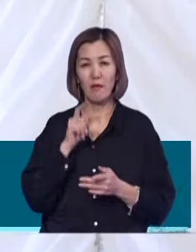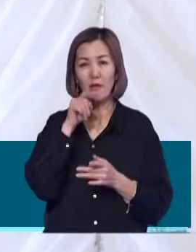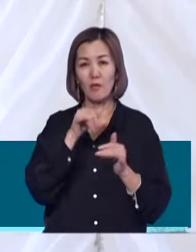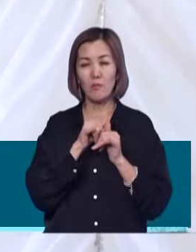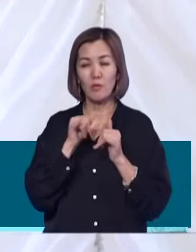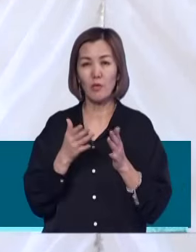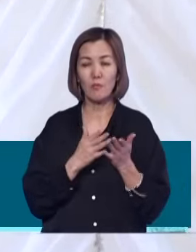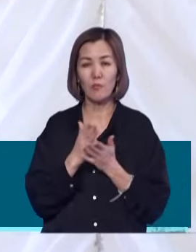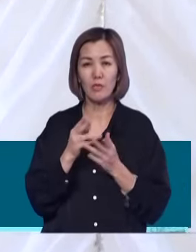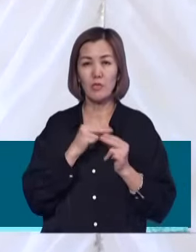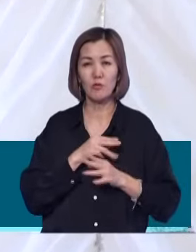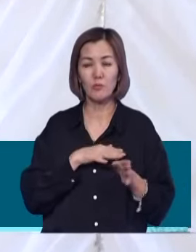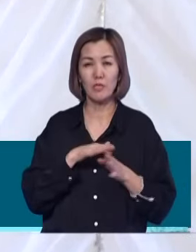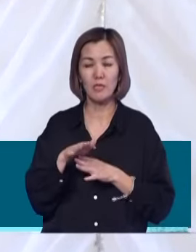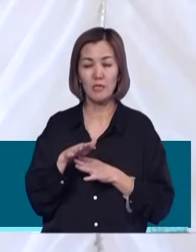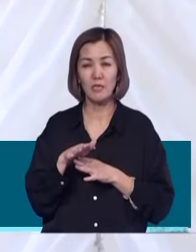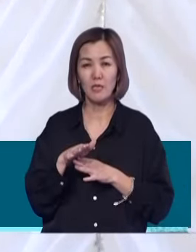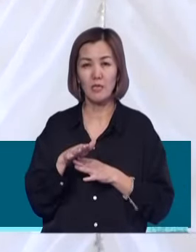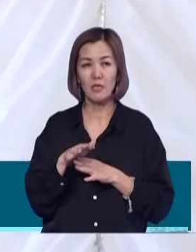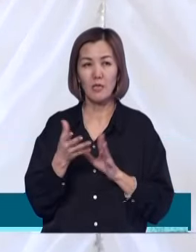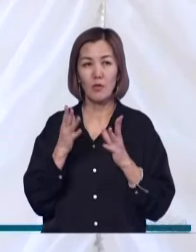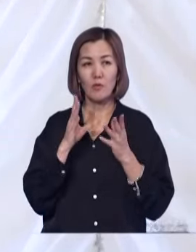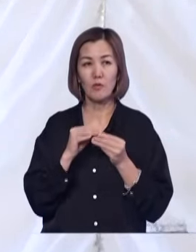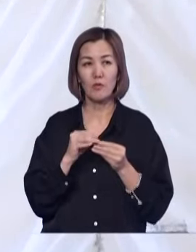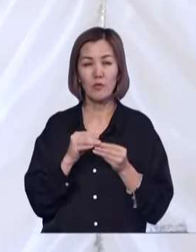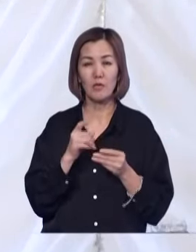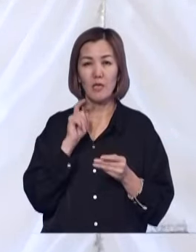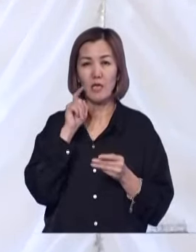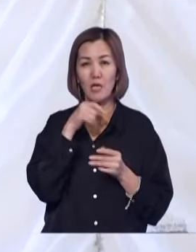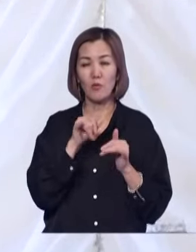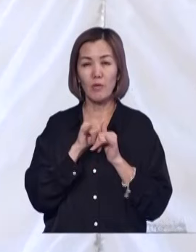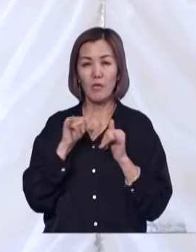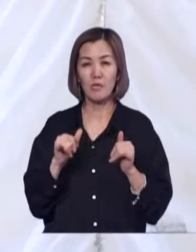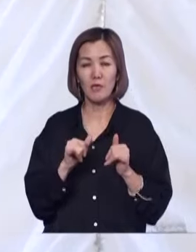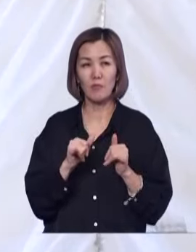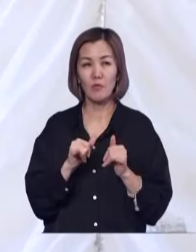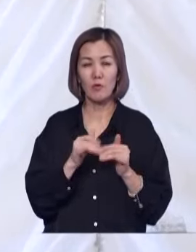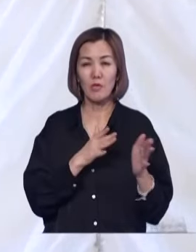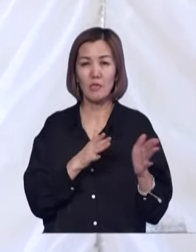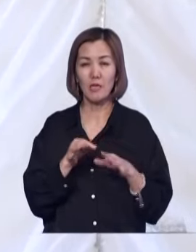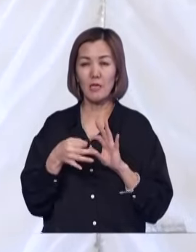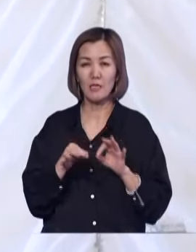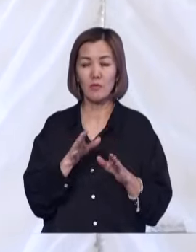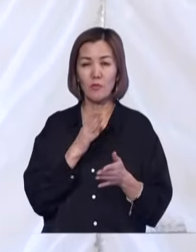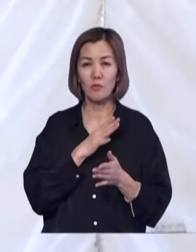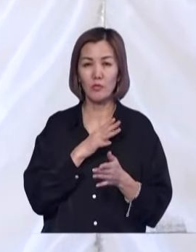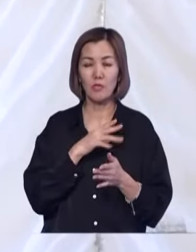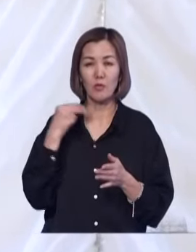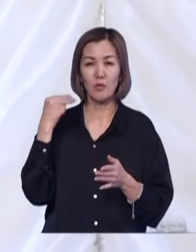дамуға бағытталған жұмыстар жүзеге асырылып, жыл қорытындысы бойынша экономикалық даму тұрақты өсті. Президентіміз Қасым